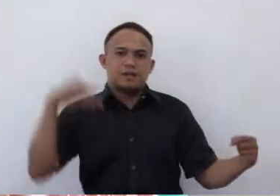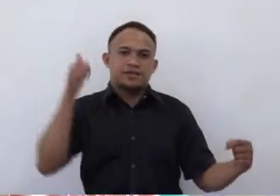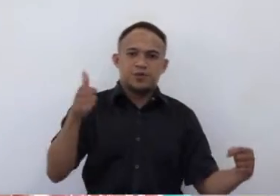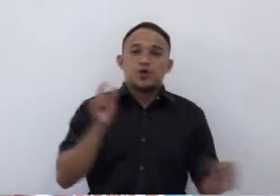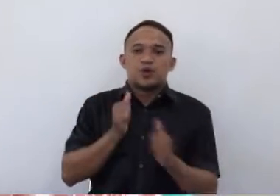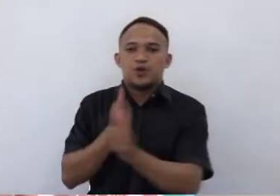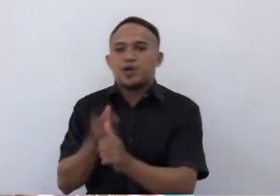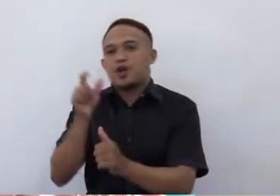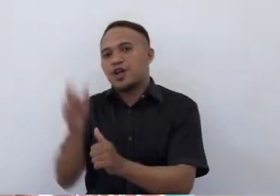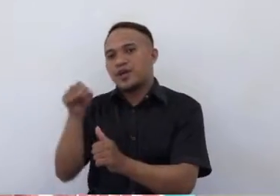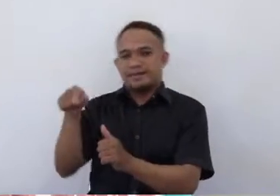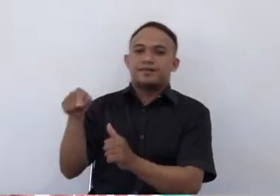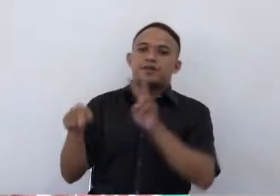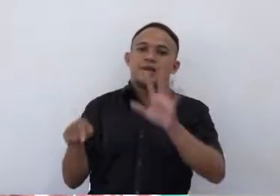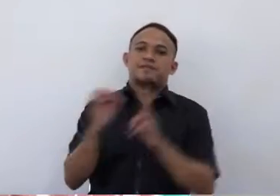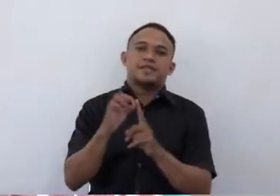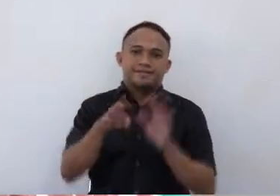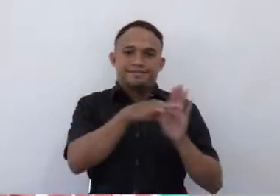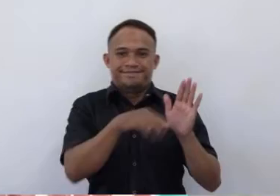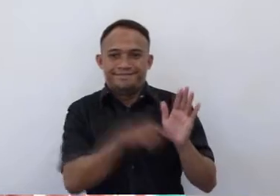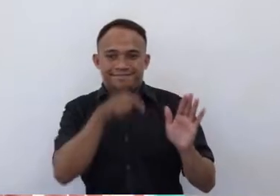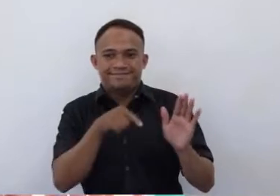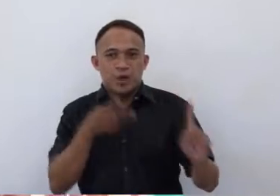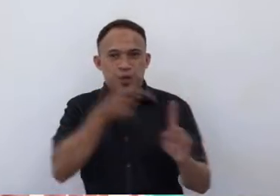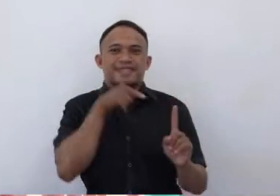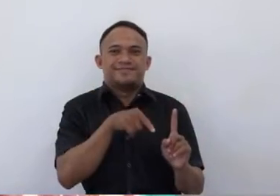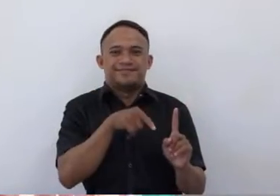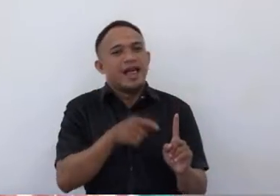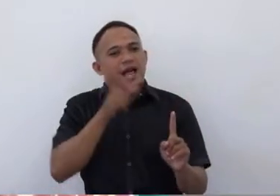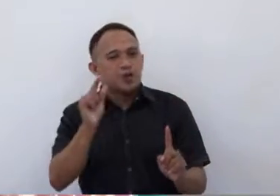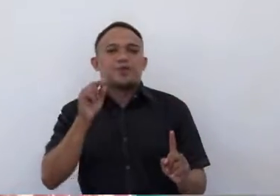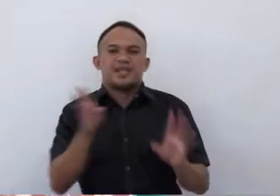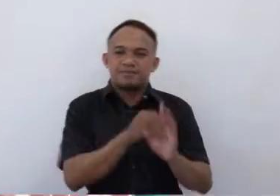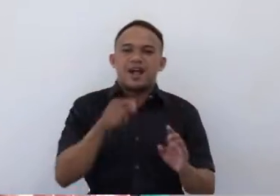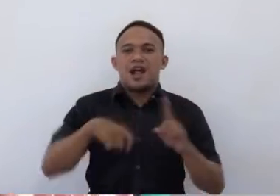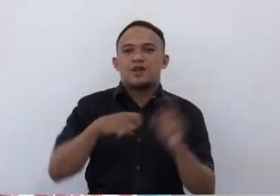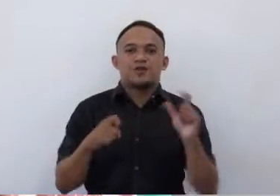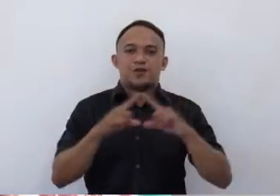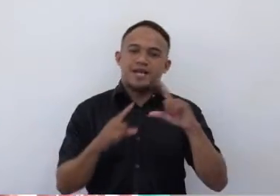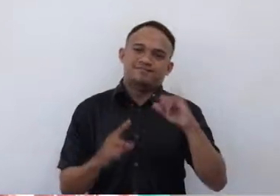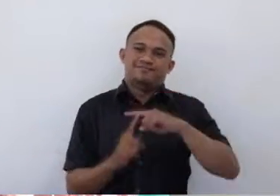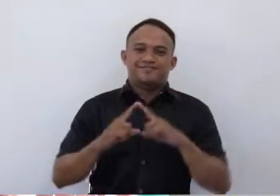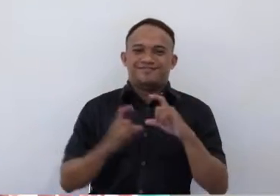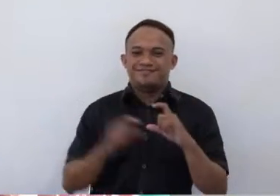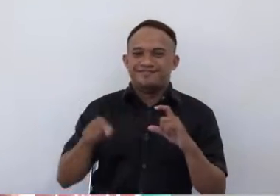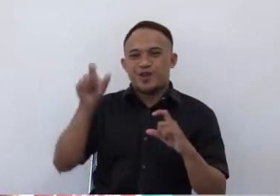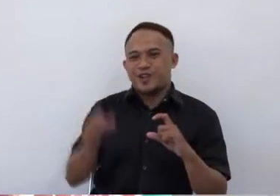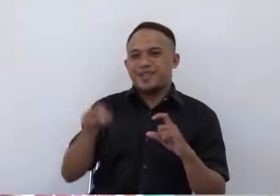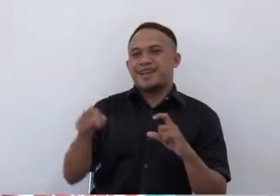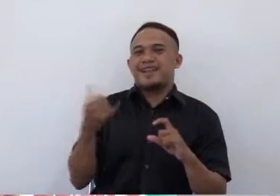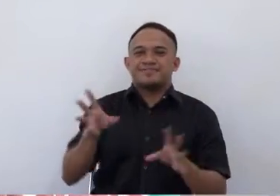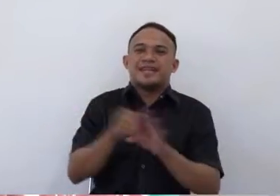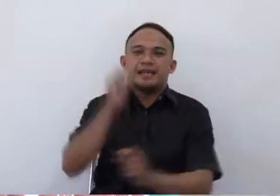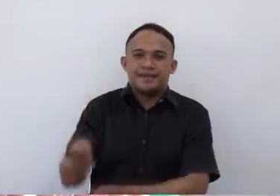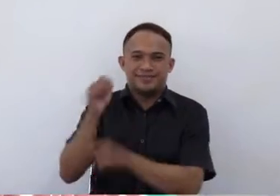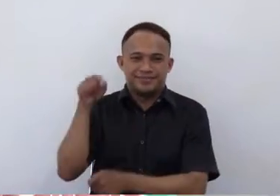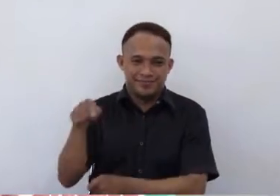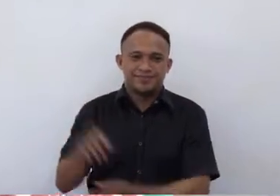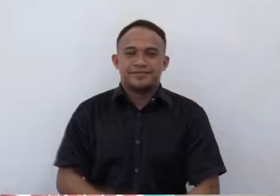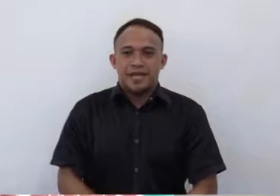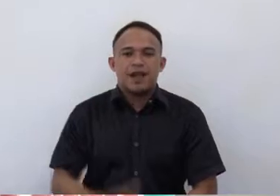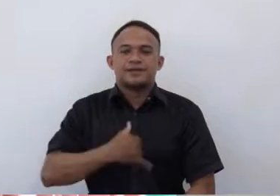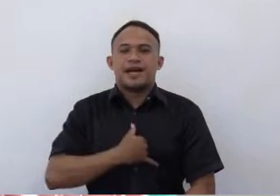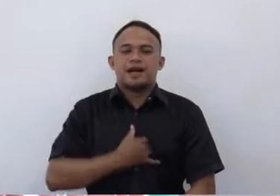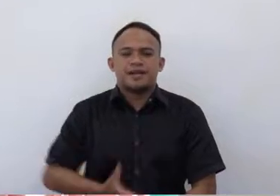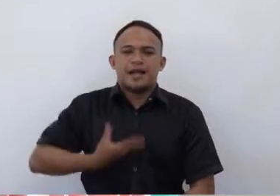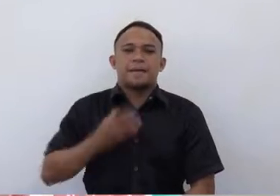mempelajari dengan benar untuk menanam orang ini. Karena yang pasti, kalau dia sudah